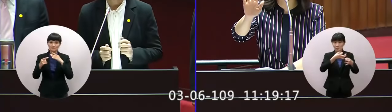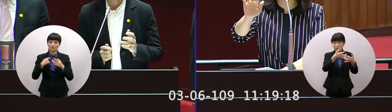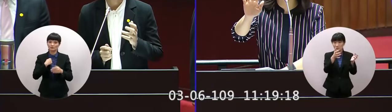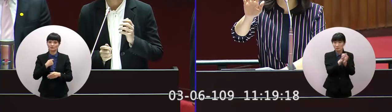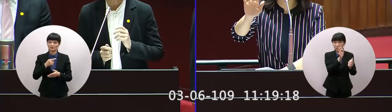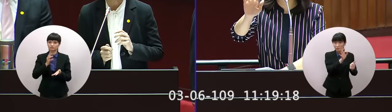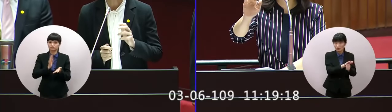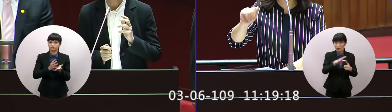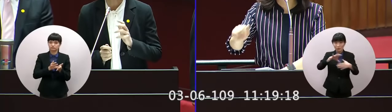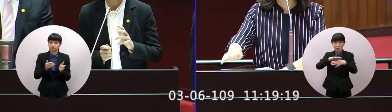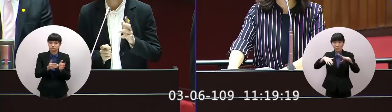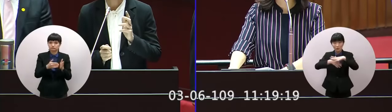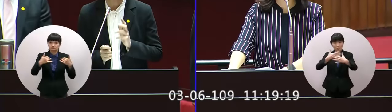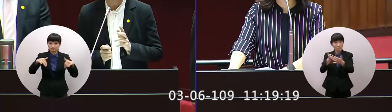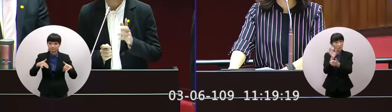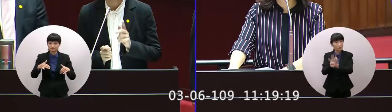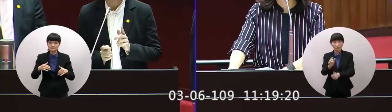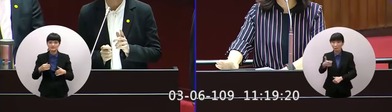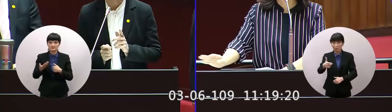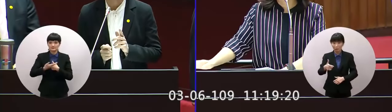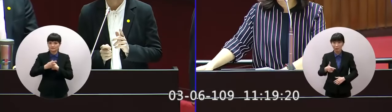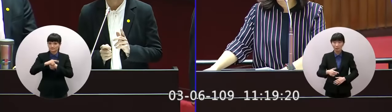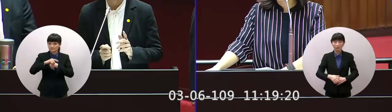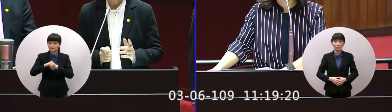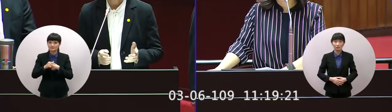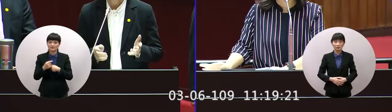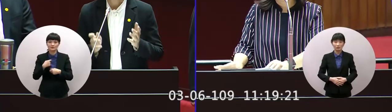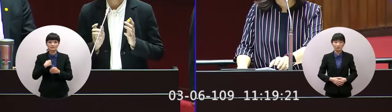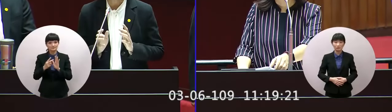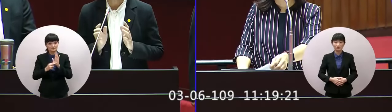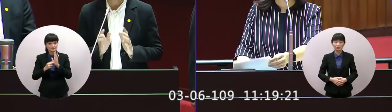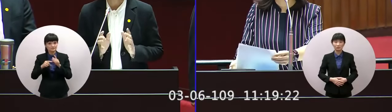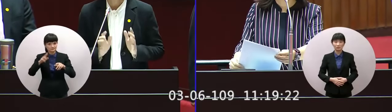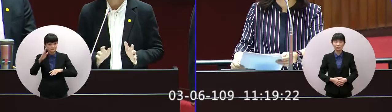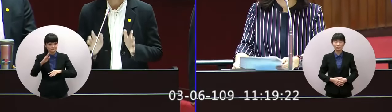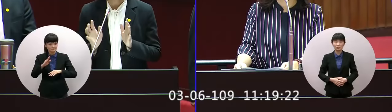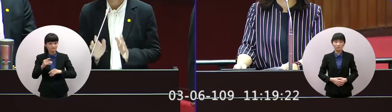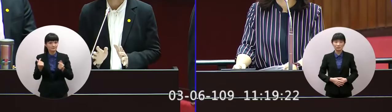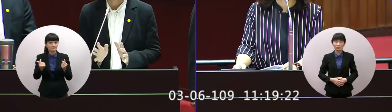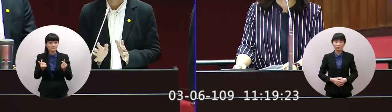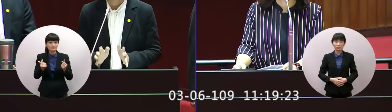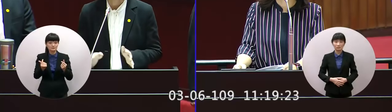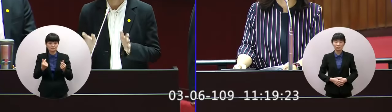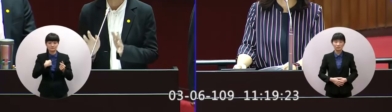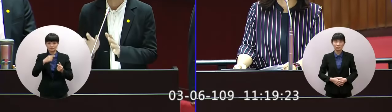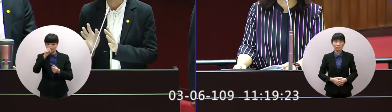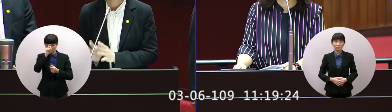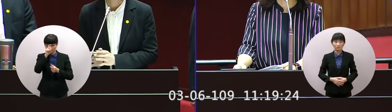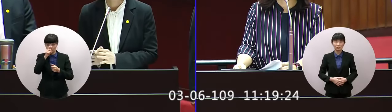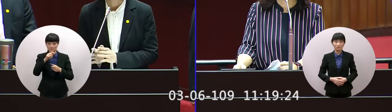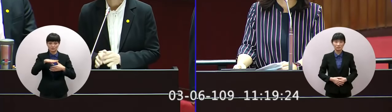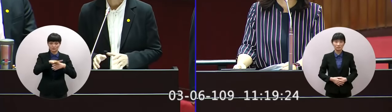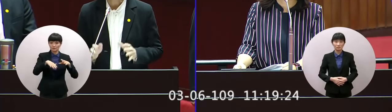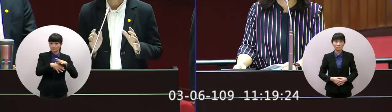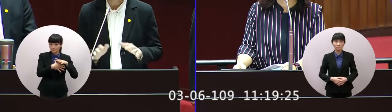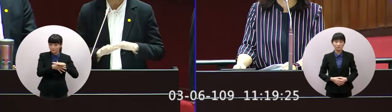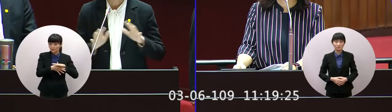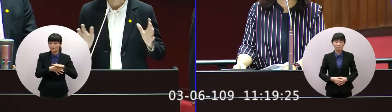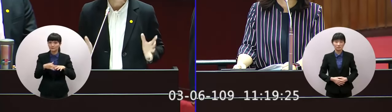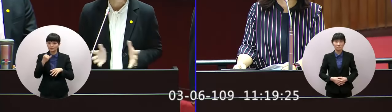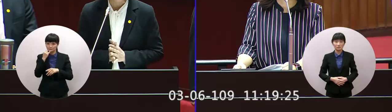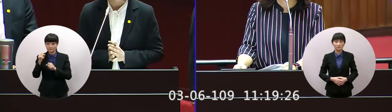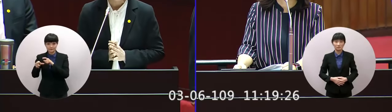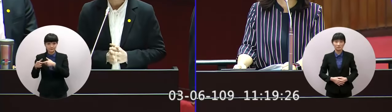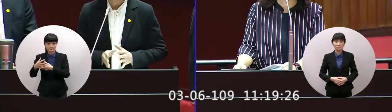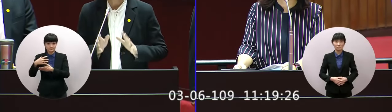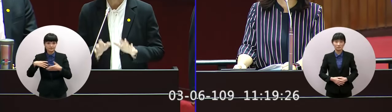来自文化部。 你才了解说这个政策的目的在哪里啊？就是我们是希望说纳入振兴抵用券适用的范围，那由经济